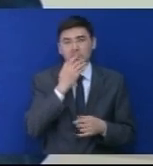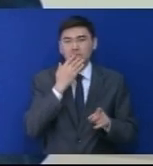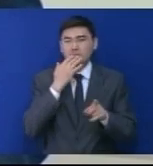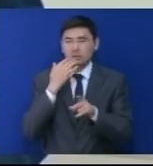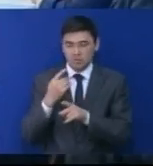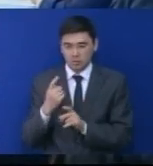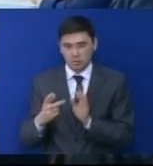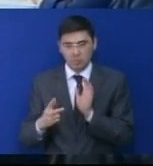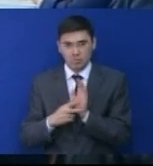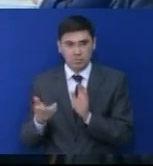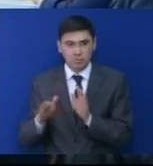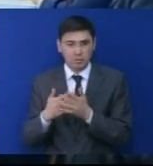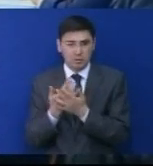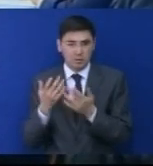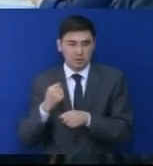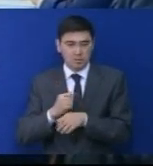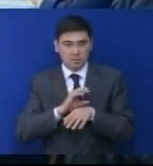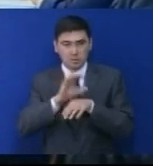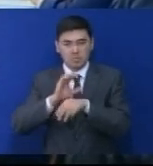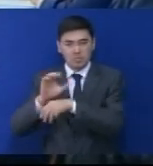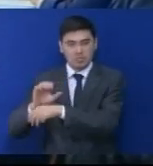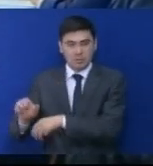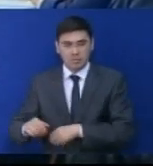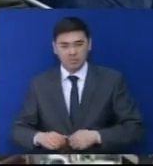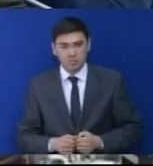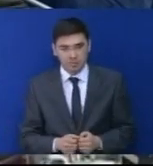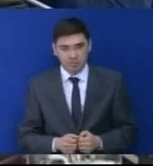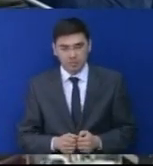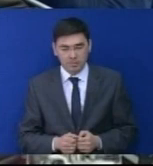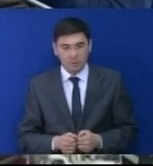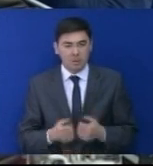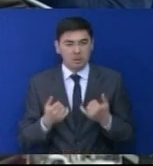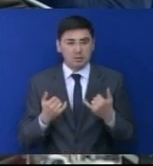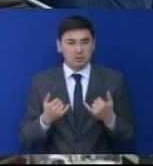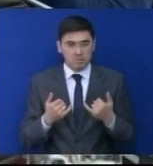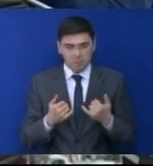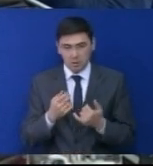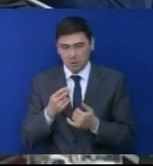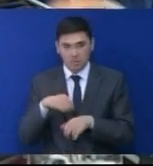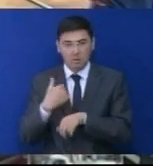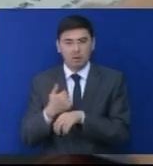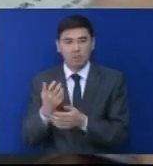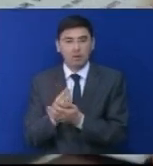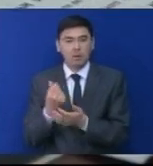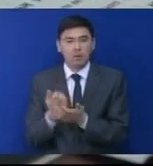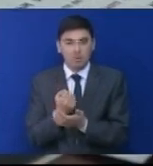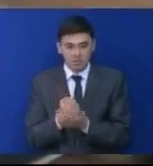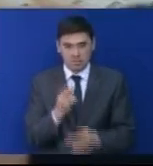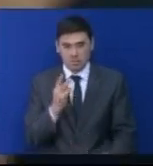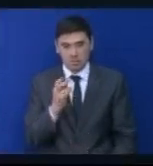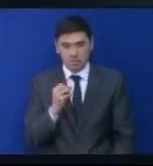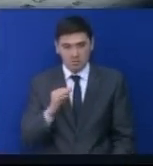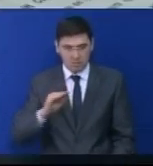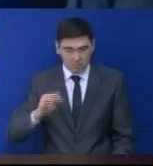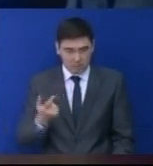түрін шығарады. Қара алтын бағасы қазір күн сайын құбылып тұр. Бұл әсіресе негізгі табысы мұнайдан түсетін біздің ел үшін маңызды